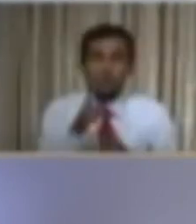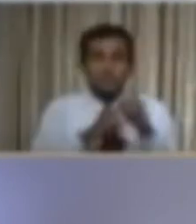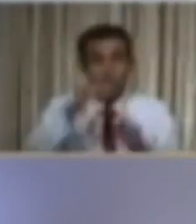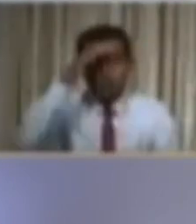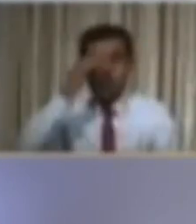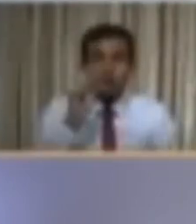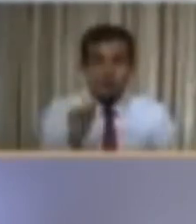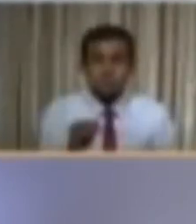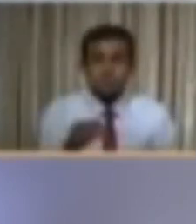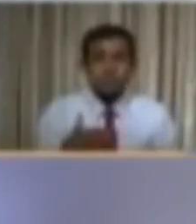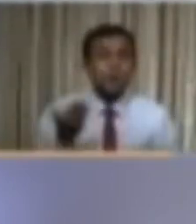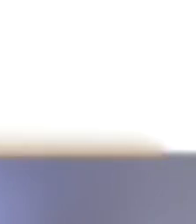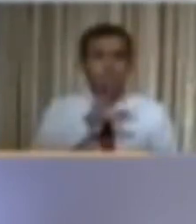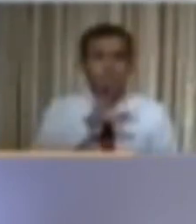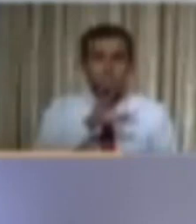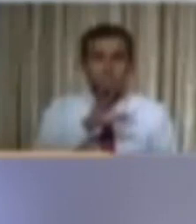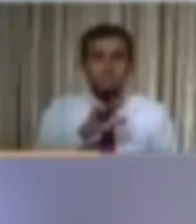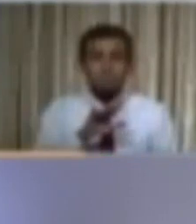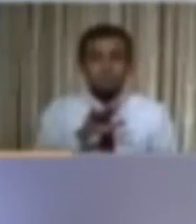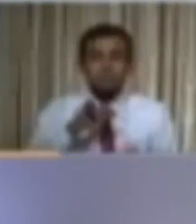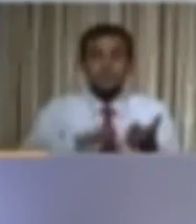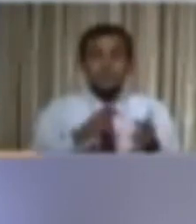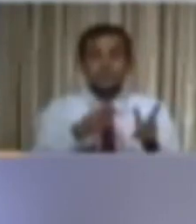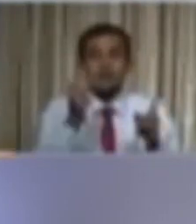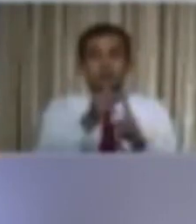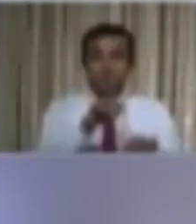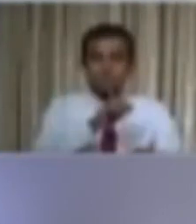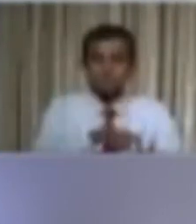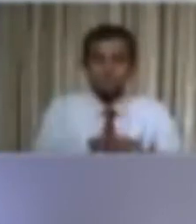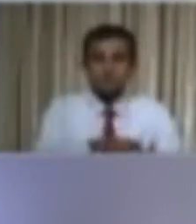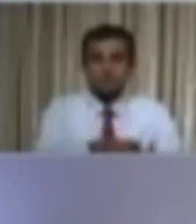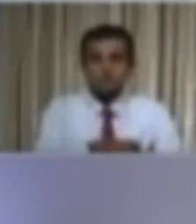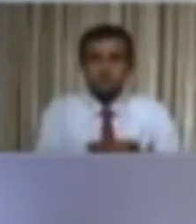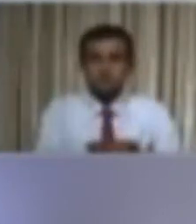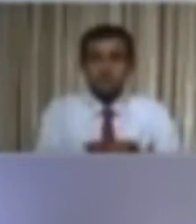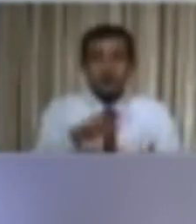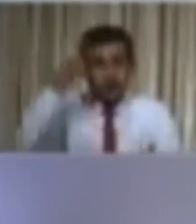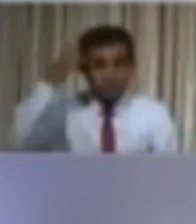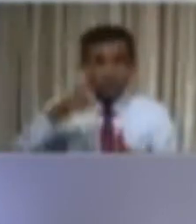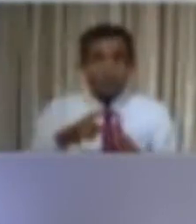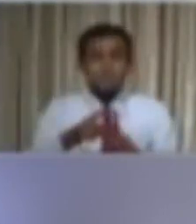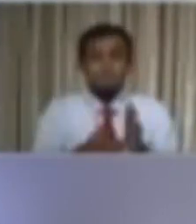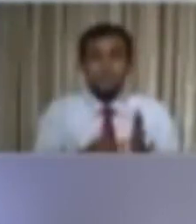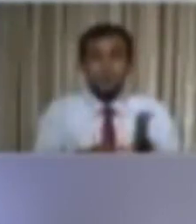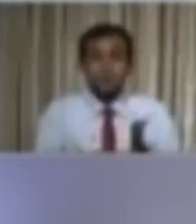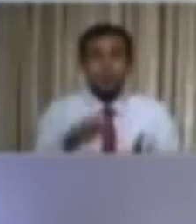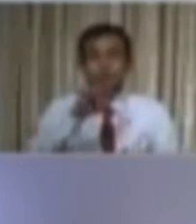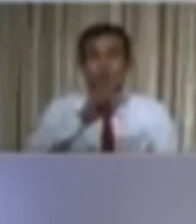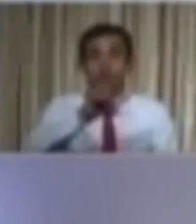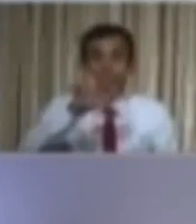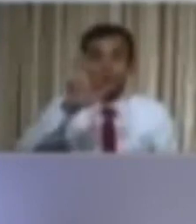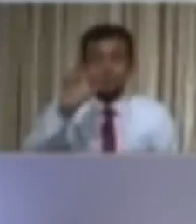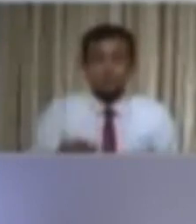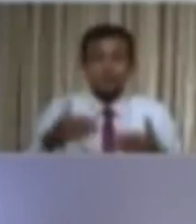නැත්තම් අපි පෞගිය 15 ඉඳන් සපුගස් කන්ද පිරිපහදු වහන විටත් දැවි තෙල් මෙට්‍රික් ටොන් 79 දහහක් අපේ තෙල්